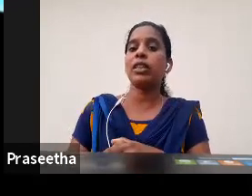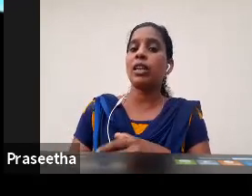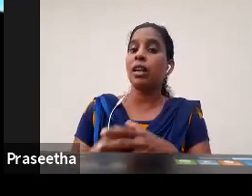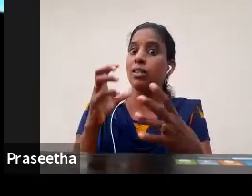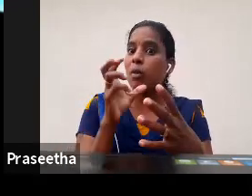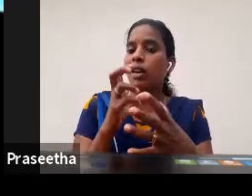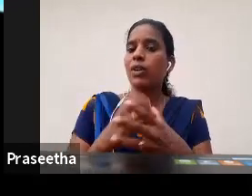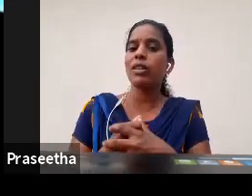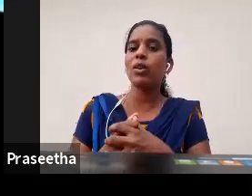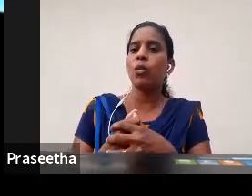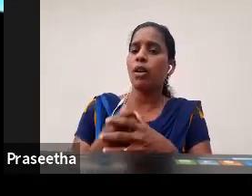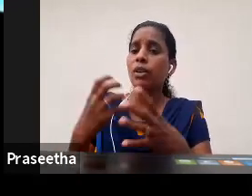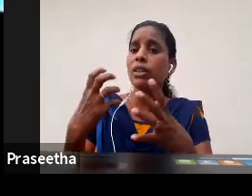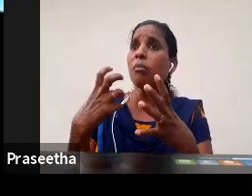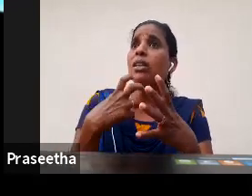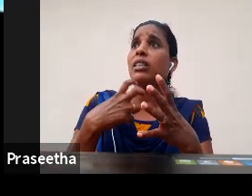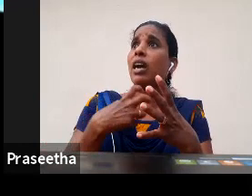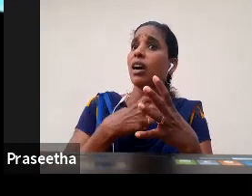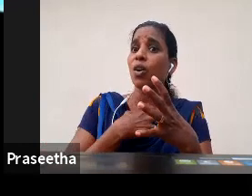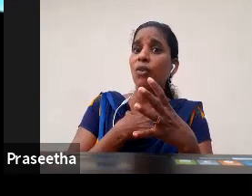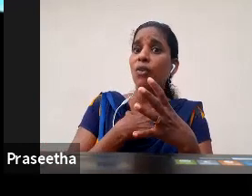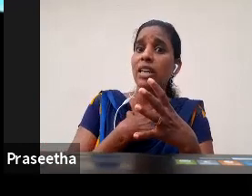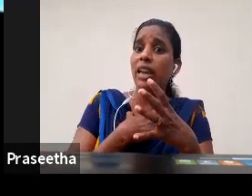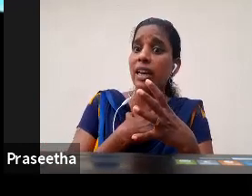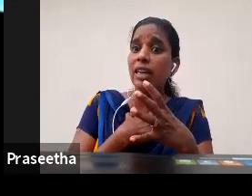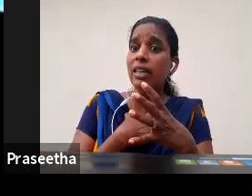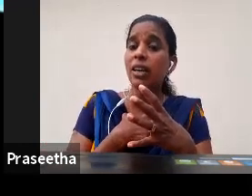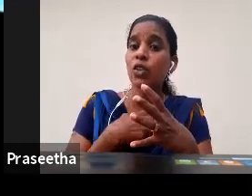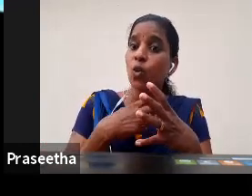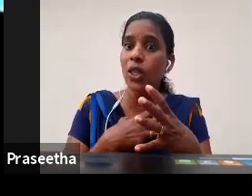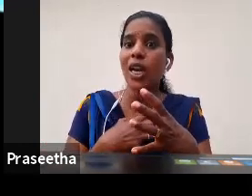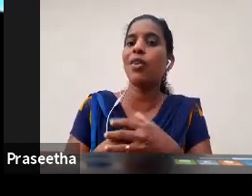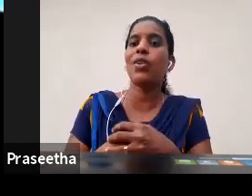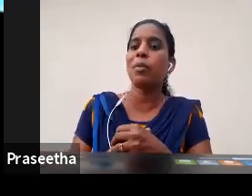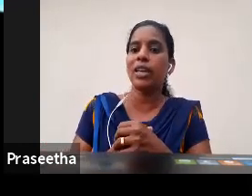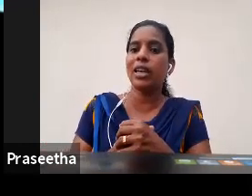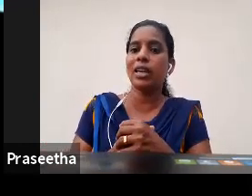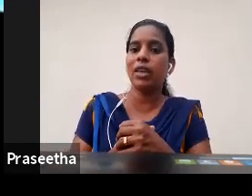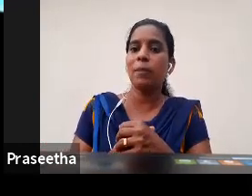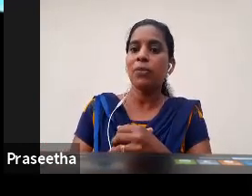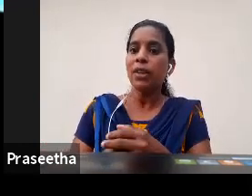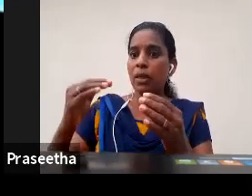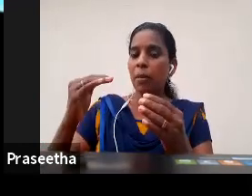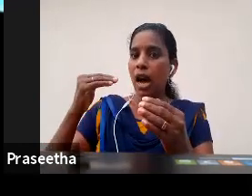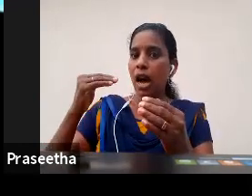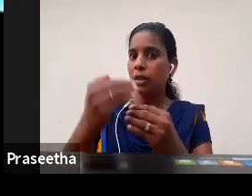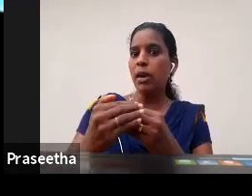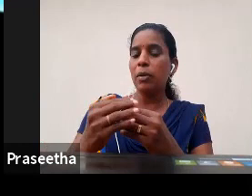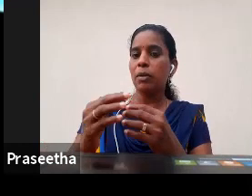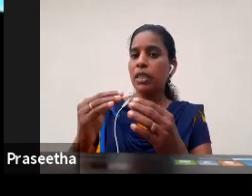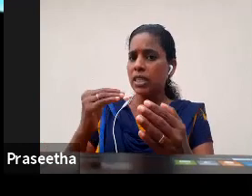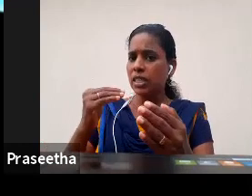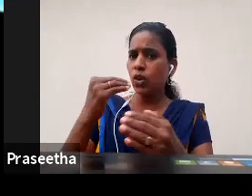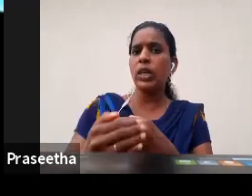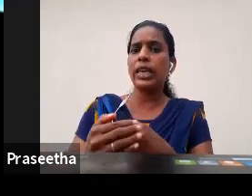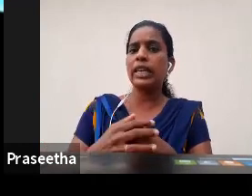റെസ്പെക്ട് ചെയ്യുന്നുണ്ട്, അത്രമാത്രം അവരതിനെ ഉൾക്കൊള്ളും. അവരെ നമുക്ക് ഞങ്ങളോട് അവർ സ്നേഹമുണ്ട് എന്നുള്ളൊരു തോന്നലാണ് അവരുടെ മൈൻഡിലേക്ക് വരിക. അപ്പൊ നമുക്ക് അതുമായി